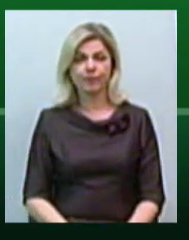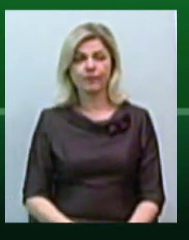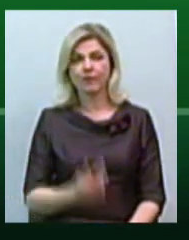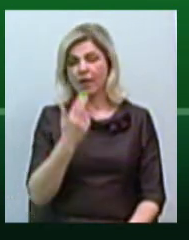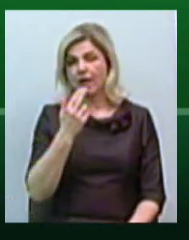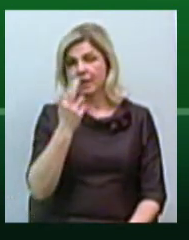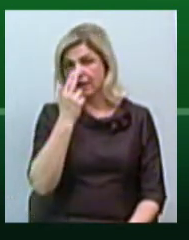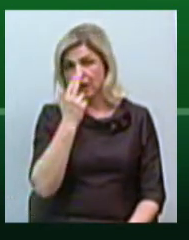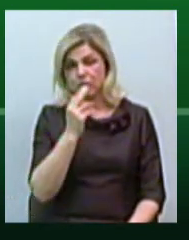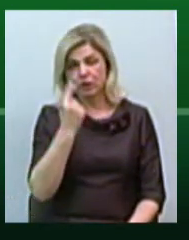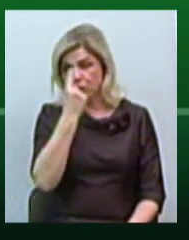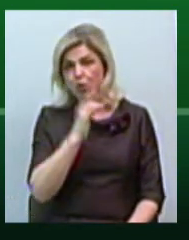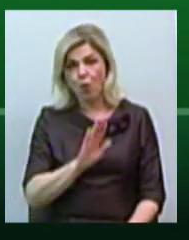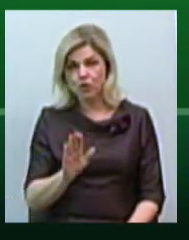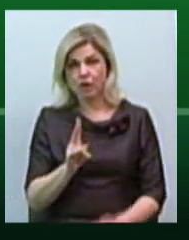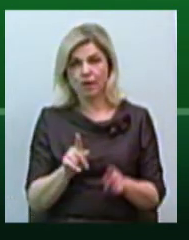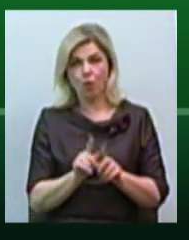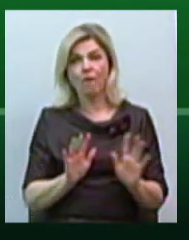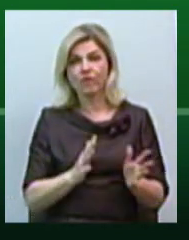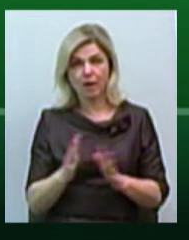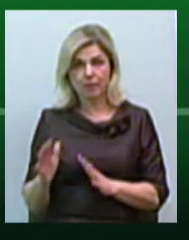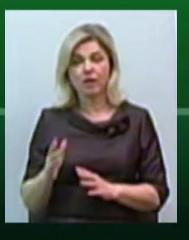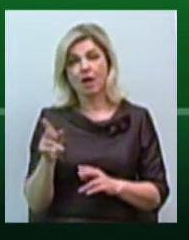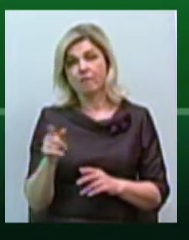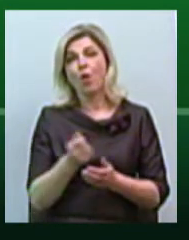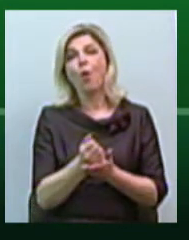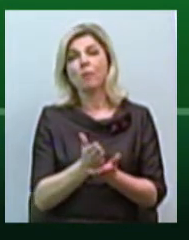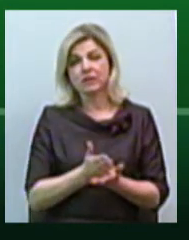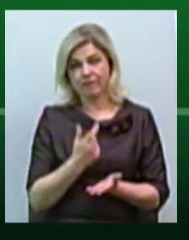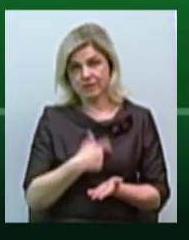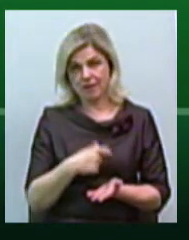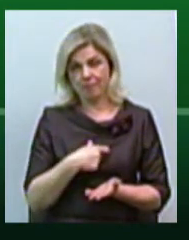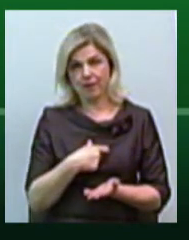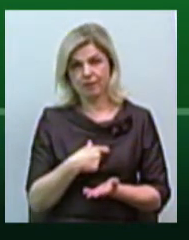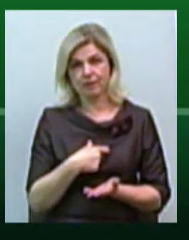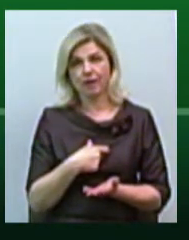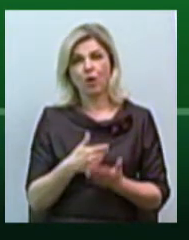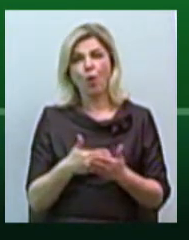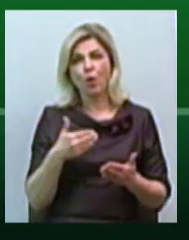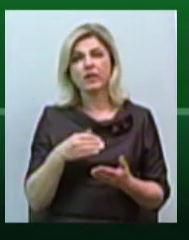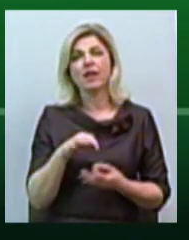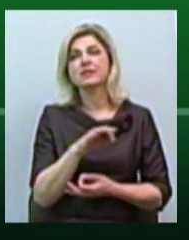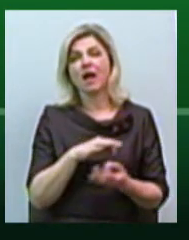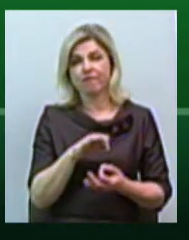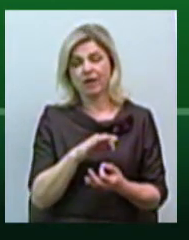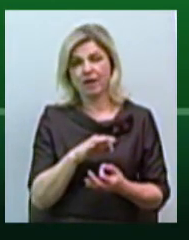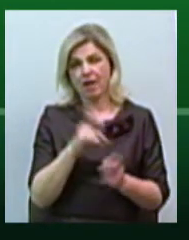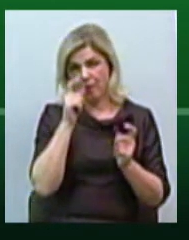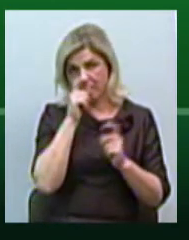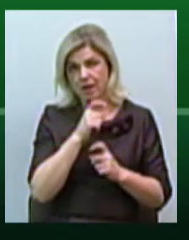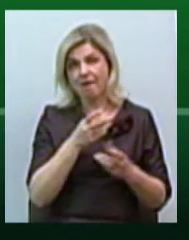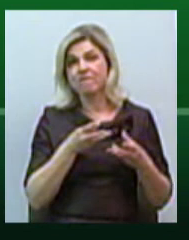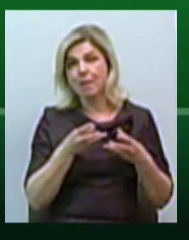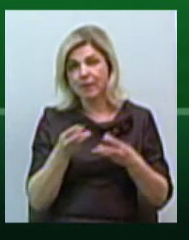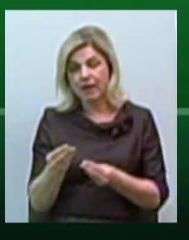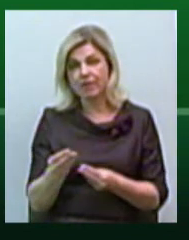даний випадок, то вона схильна убезпечувати себе від зайвих негативних впливів,